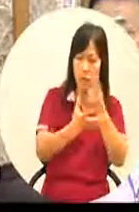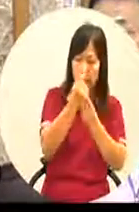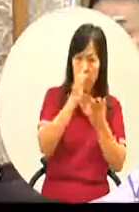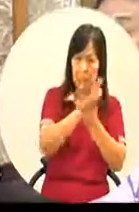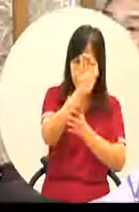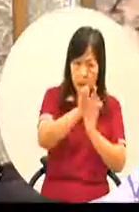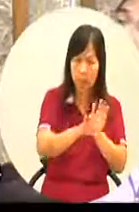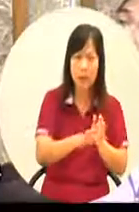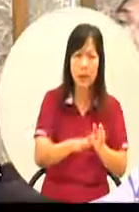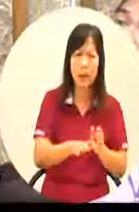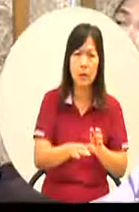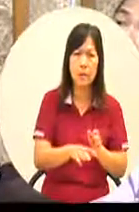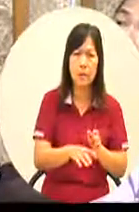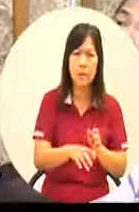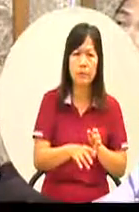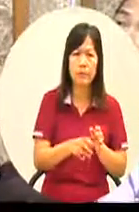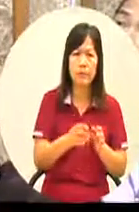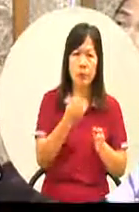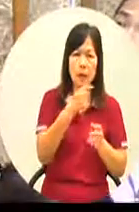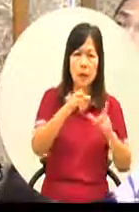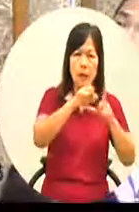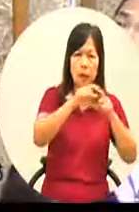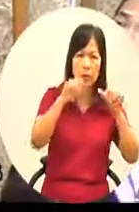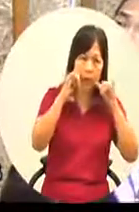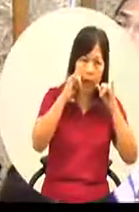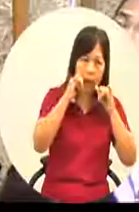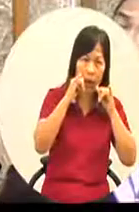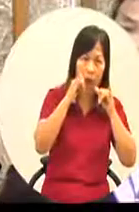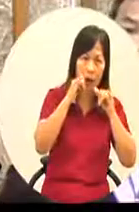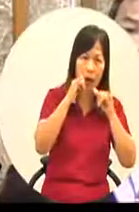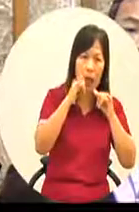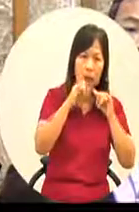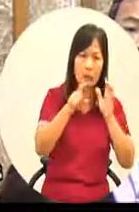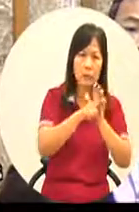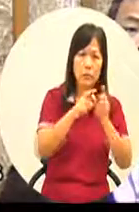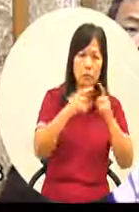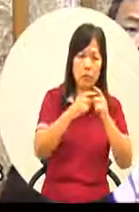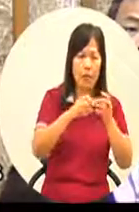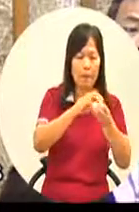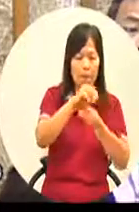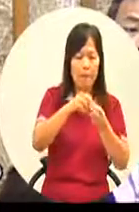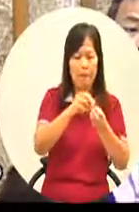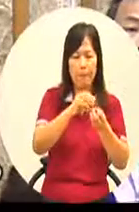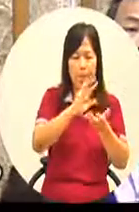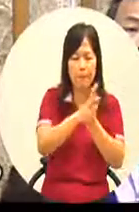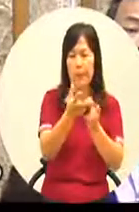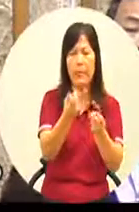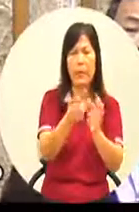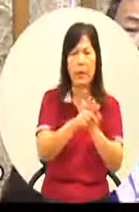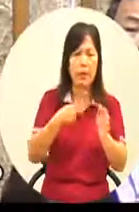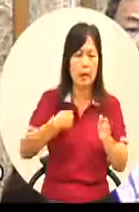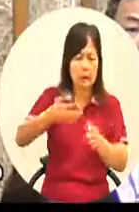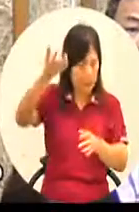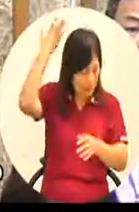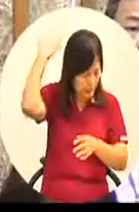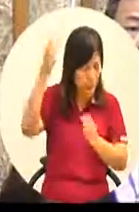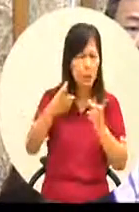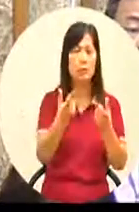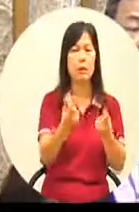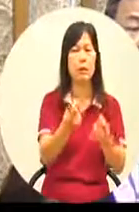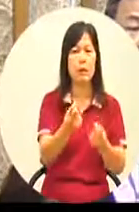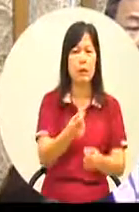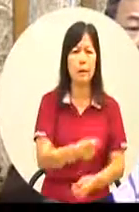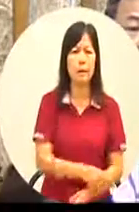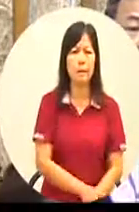来了后，就大寮区公所的编制拢无变动啦，吼，含古早合并进程拢共款。